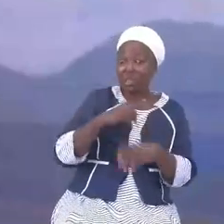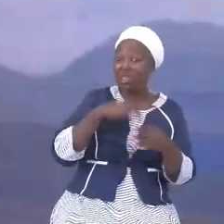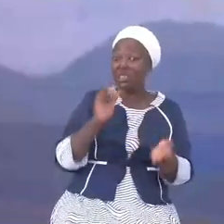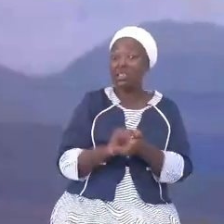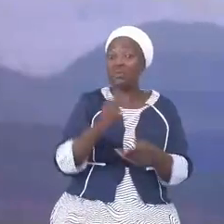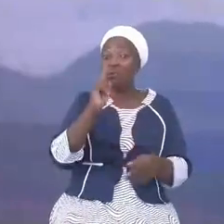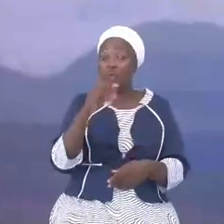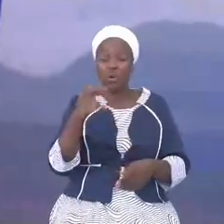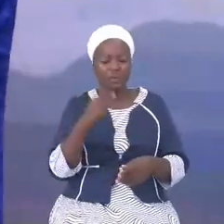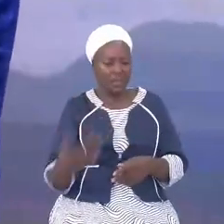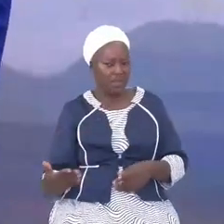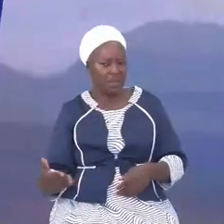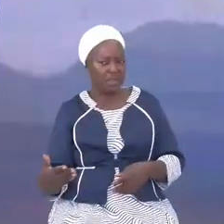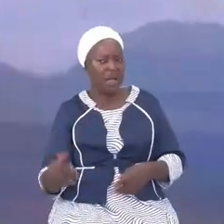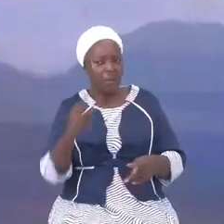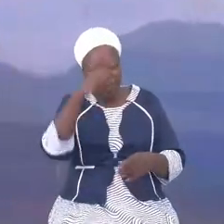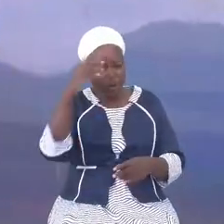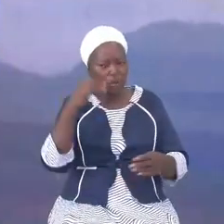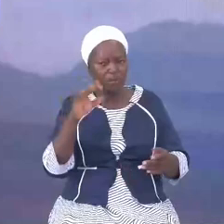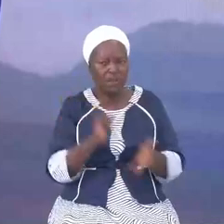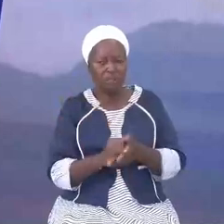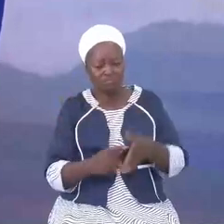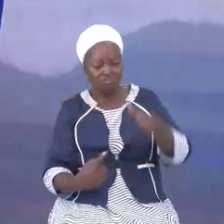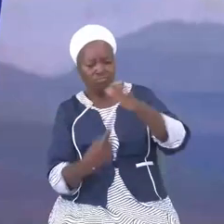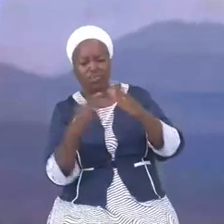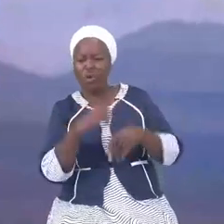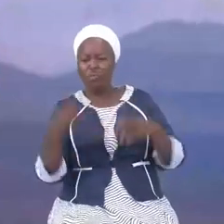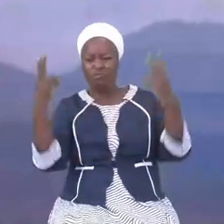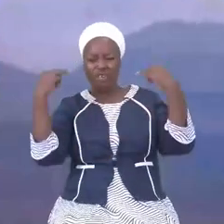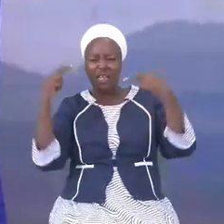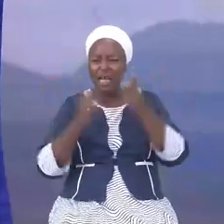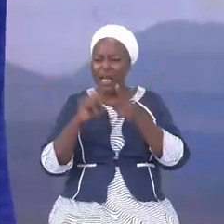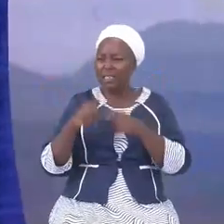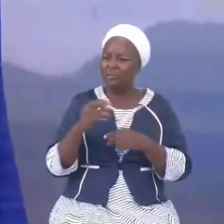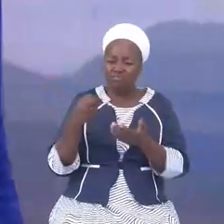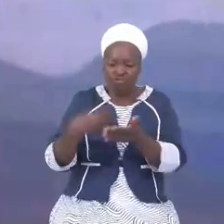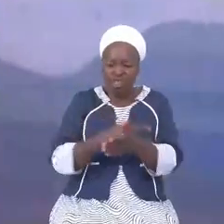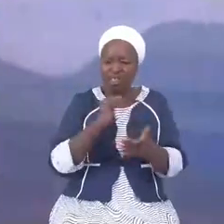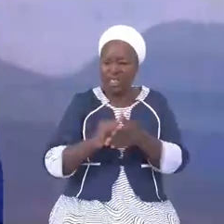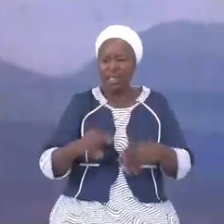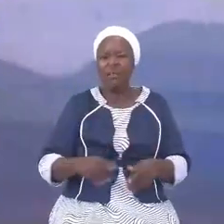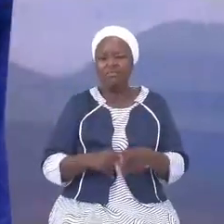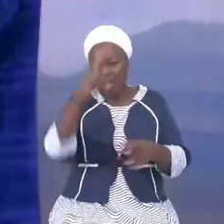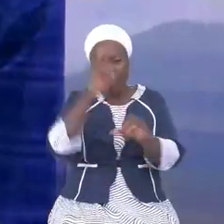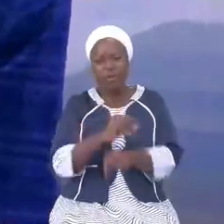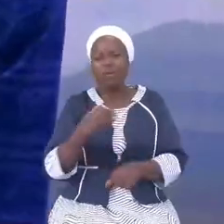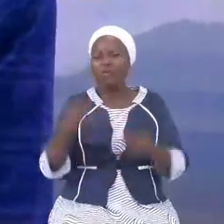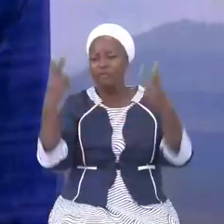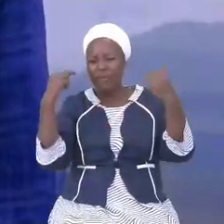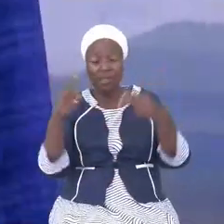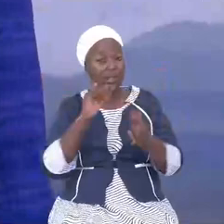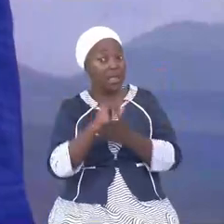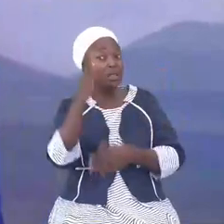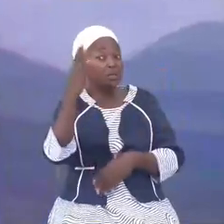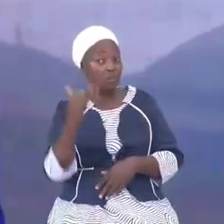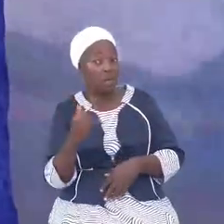c'est l'une des choses. Parce qu'ils poursuivent les vanités. Ils poursuivent ces vanités. C'est pourquoi les